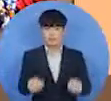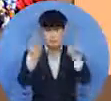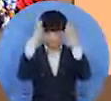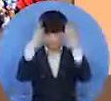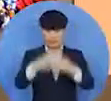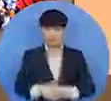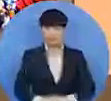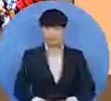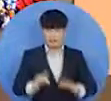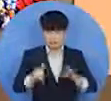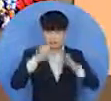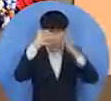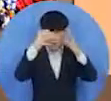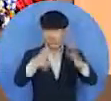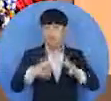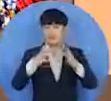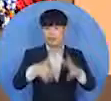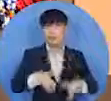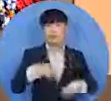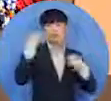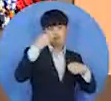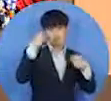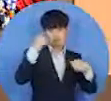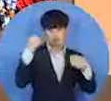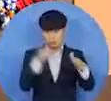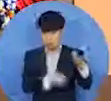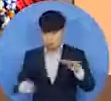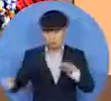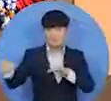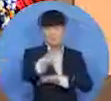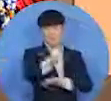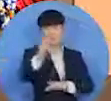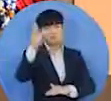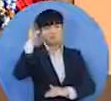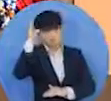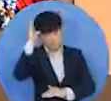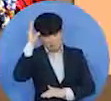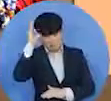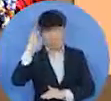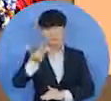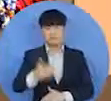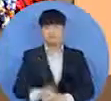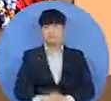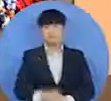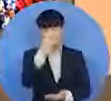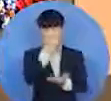이번 축제가 글로벌 페스티벌의 위상을 확고히 하는 무대로 뻗어나갈 것으로 기대됩니다.